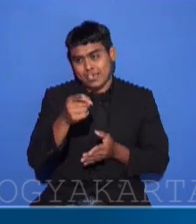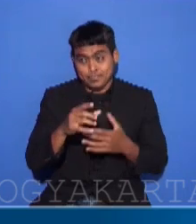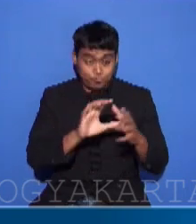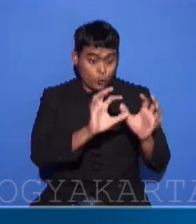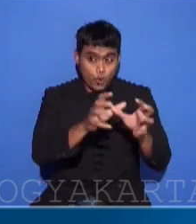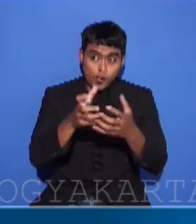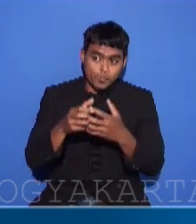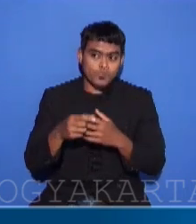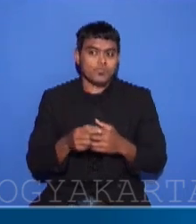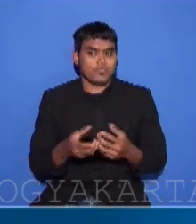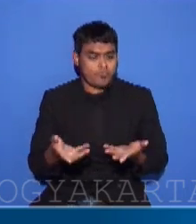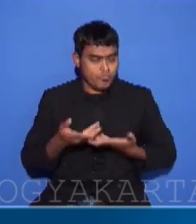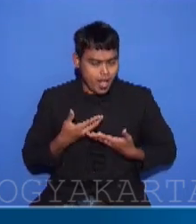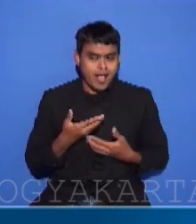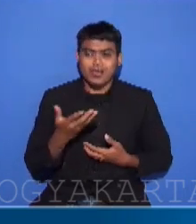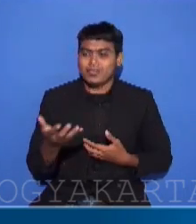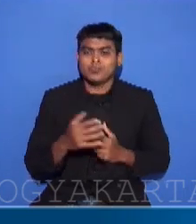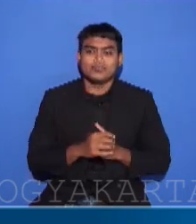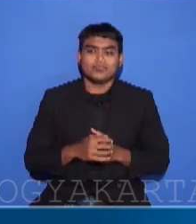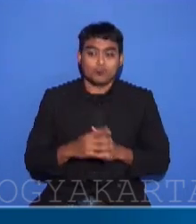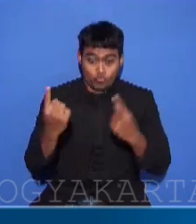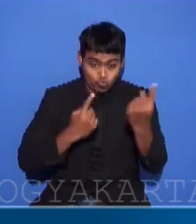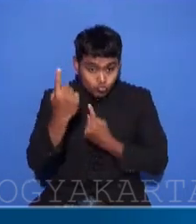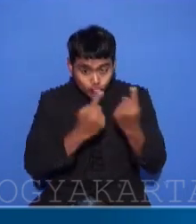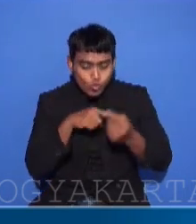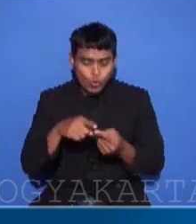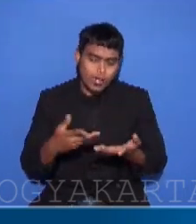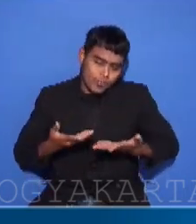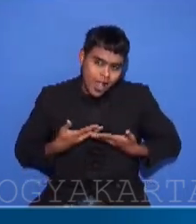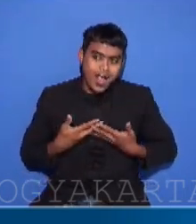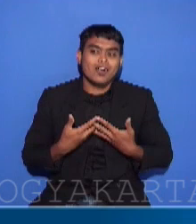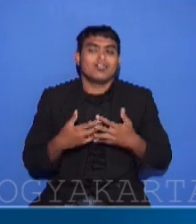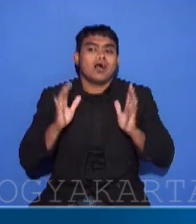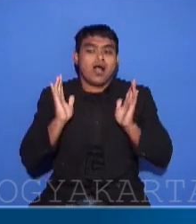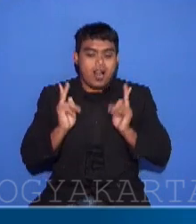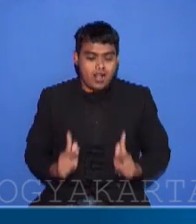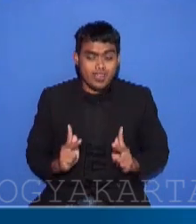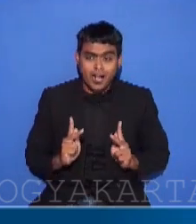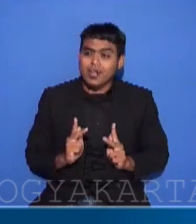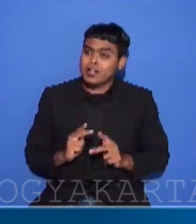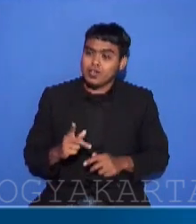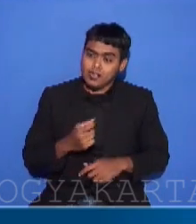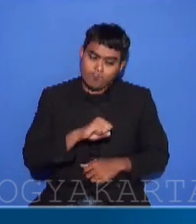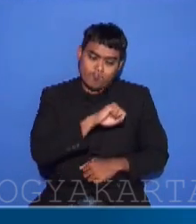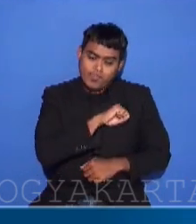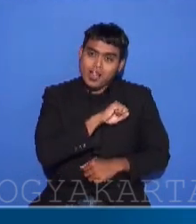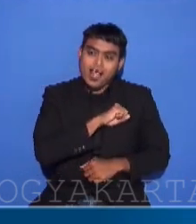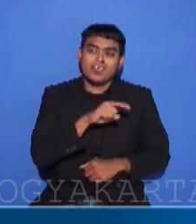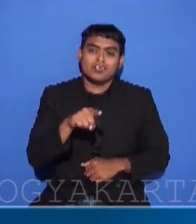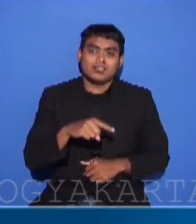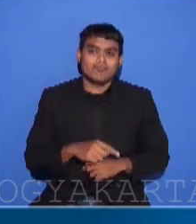Kedatangan para alumni dan menyampaikan pihaknya juga bertekad membangun karakter anak bangsa agar memiliki rasa percaya diri